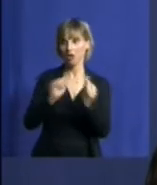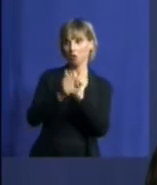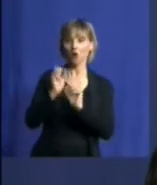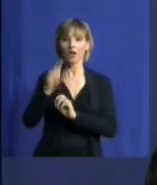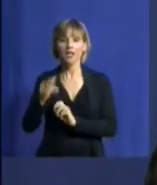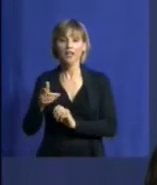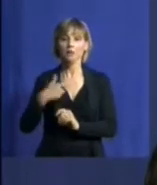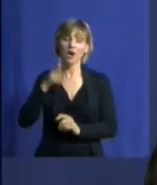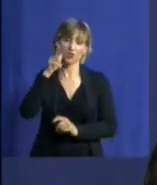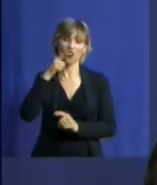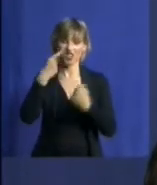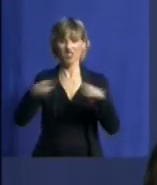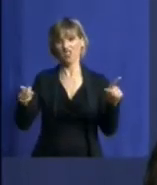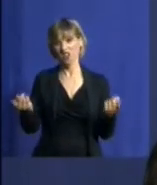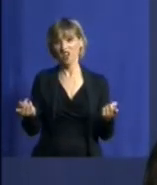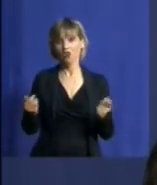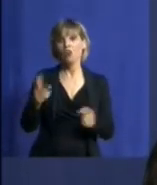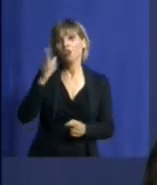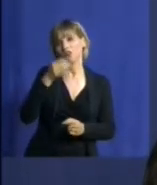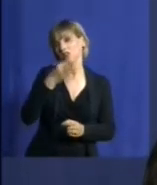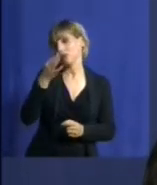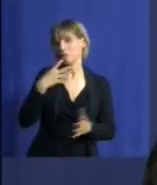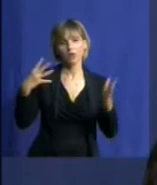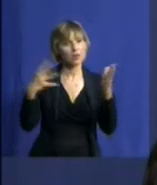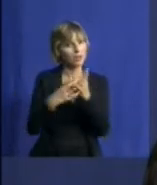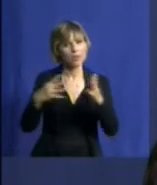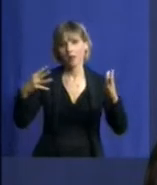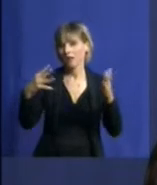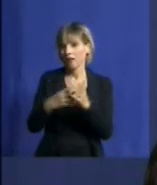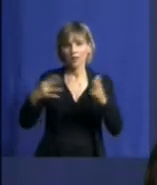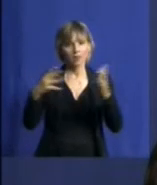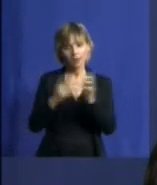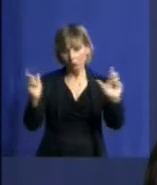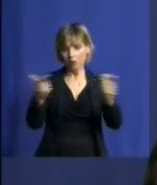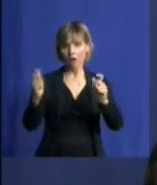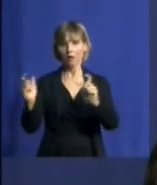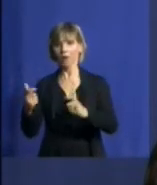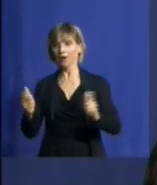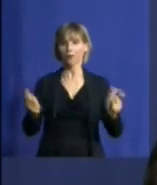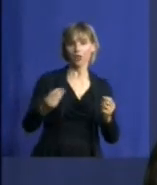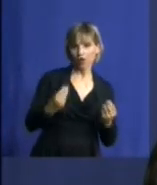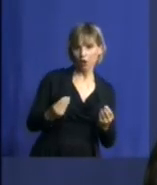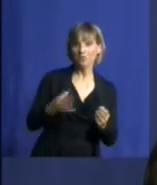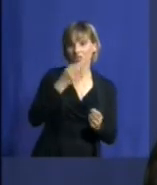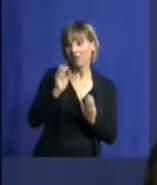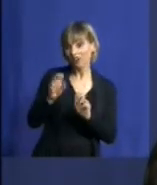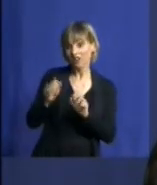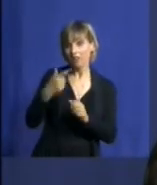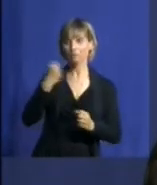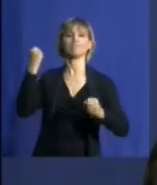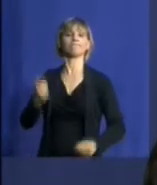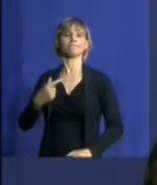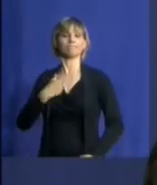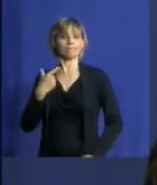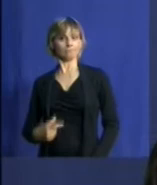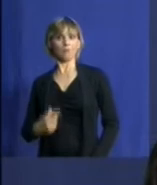atleta, mentre la donna in tutte le cose fa sempre più fatica, quindi lo fa anche nello sport, nell'affermare proprio il proprio essere atleti. A te questo è